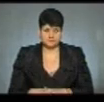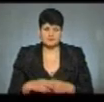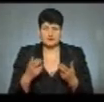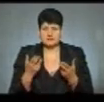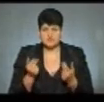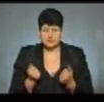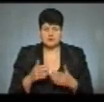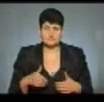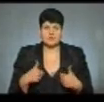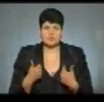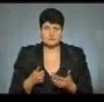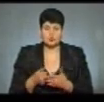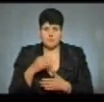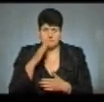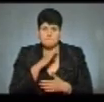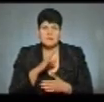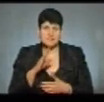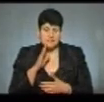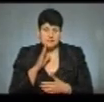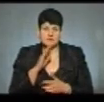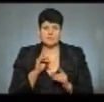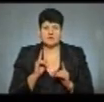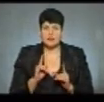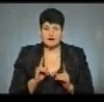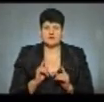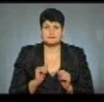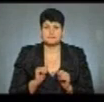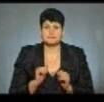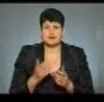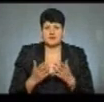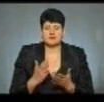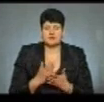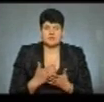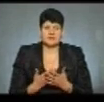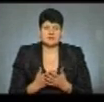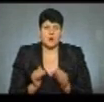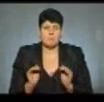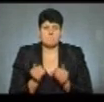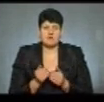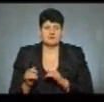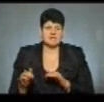Звичайно, звертаємося до батьків, тому що навіть якщо є десь якісь певні